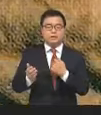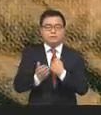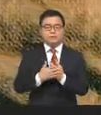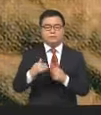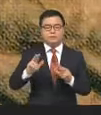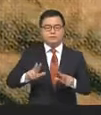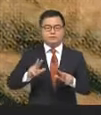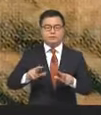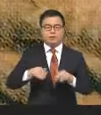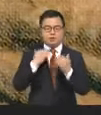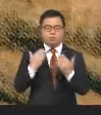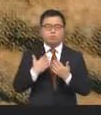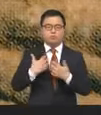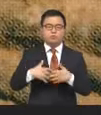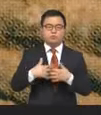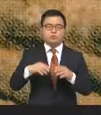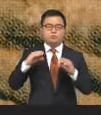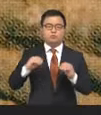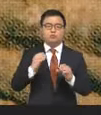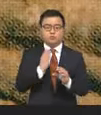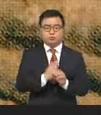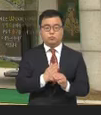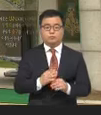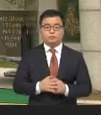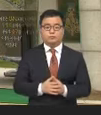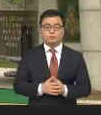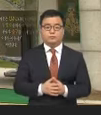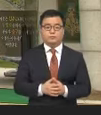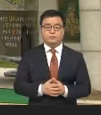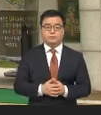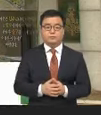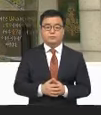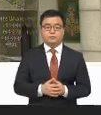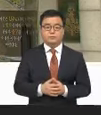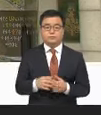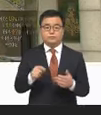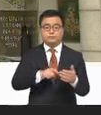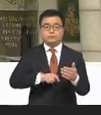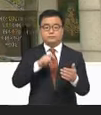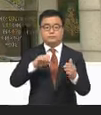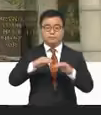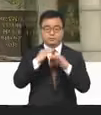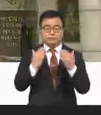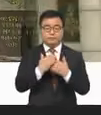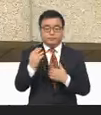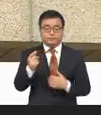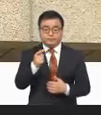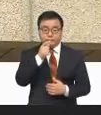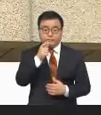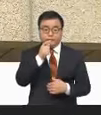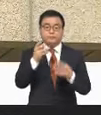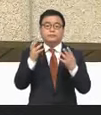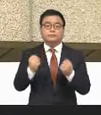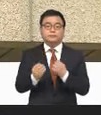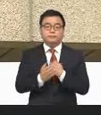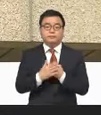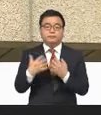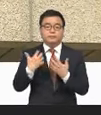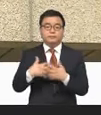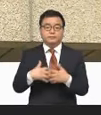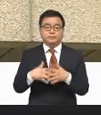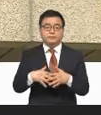지금은 가동이 중단된 채 방치돼 있습니다. 그 내부 전체에 습기가 많다 보니까 기계다 보니까 고장이